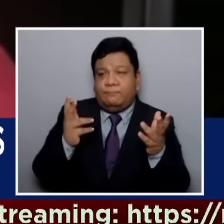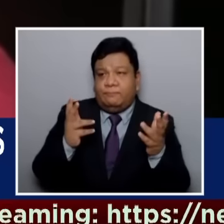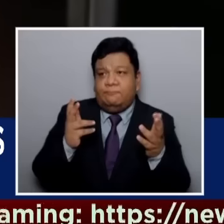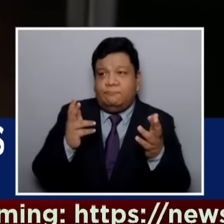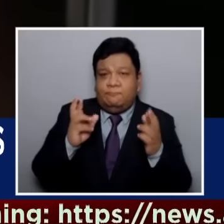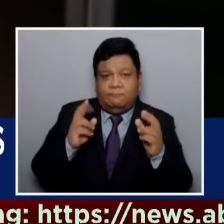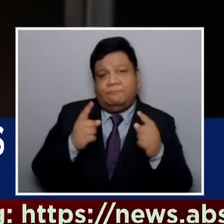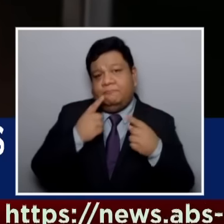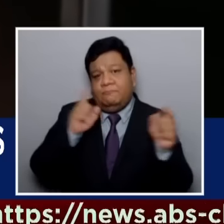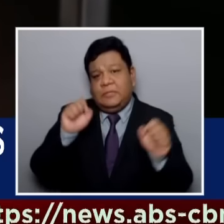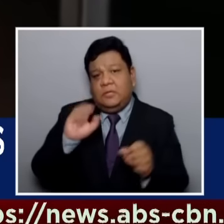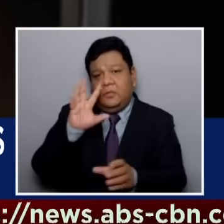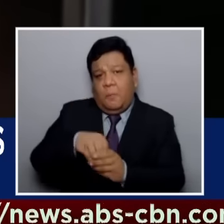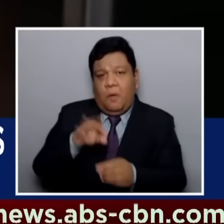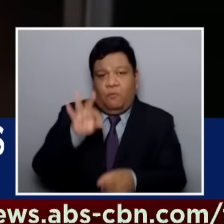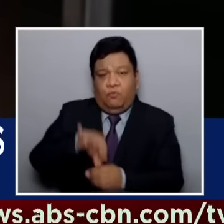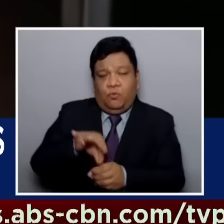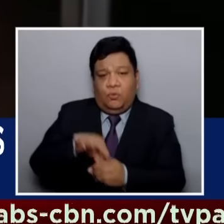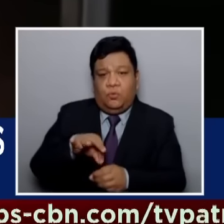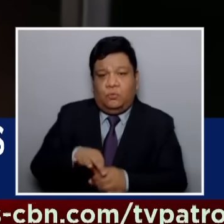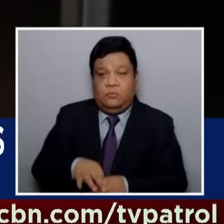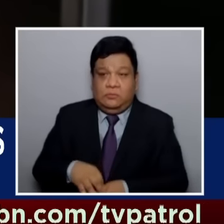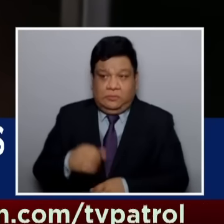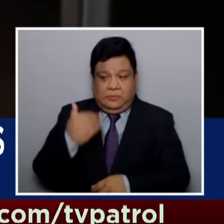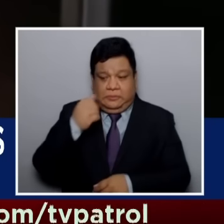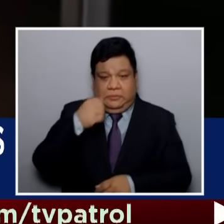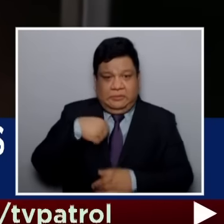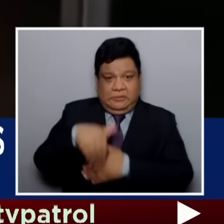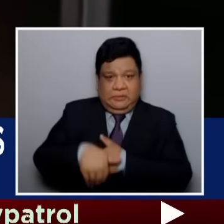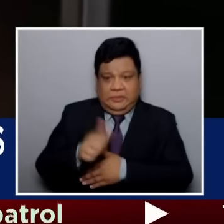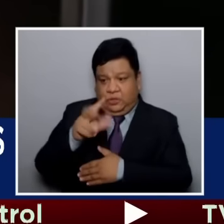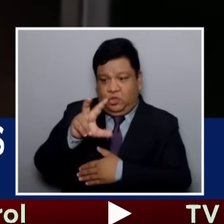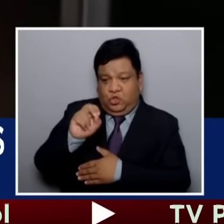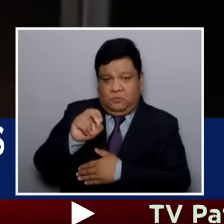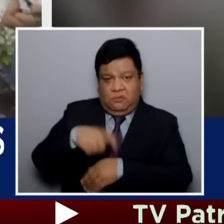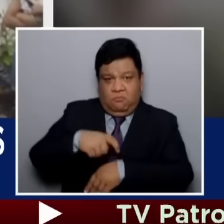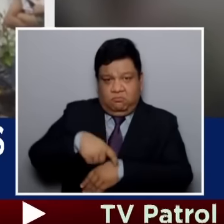makaboto po ako. 10:30 po nandito na kami.